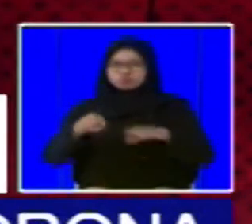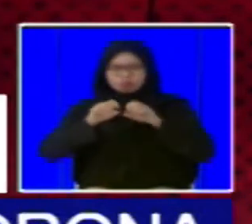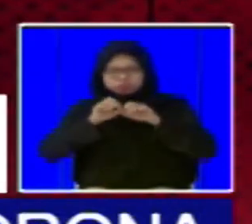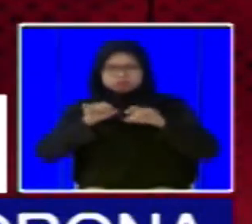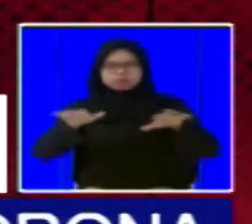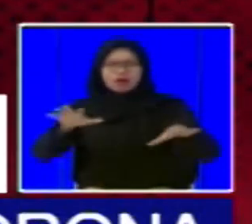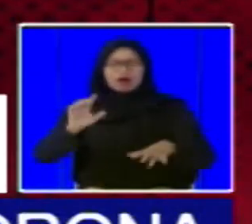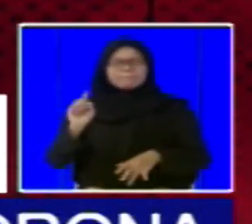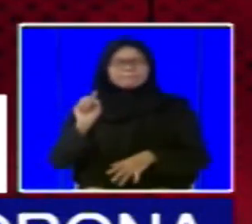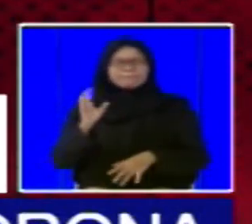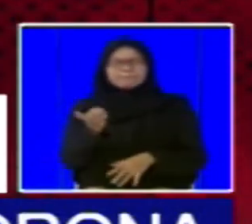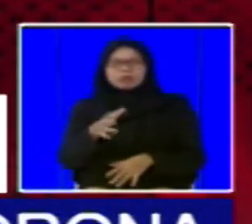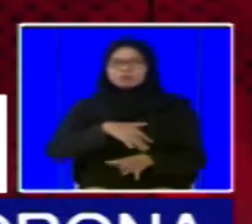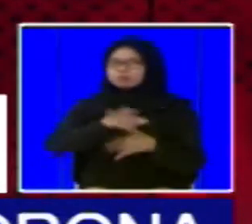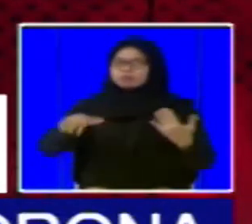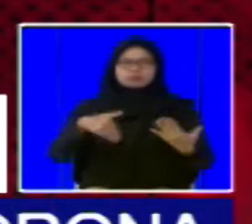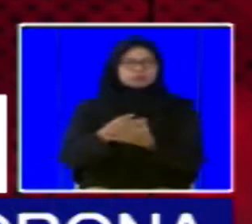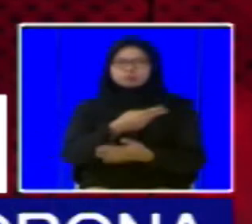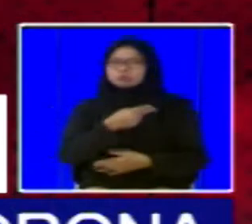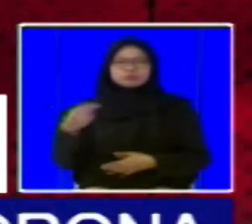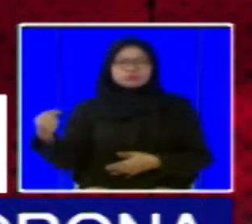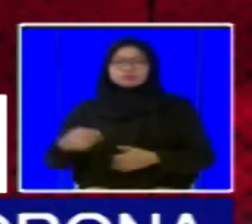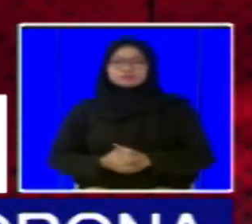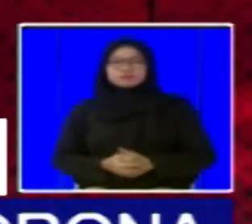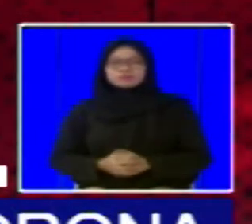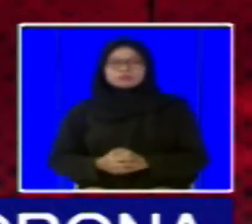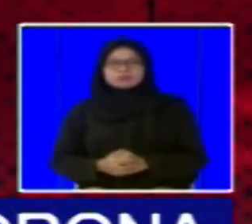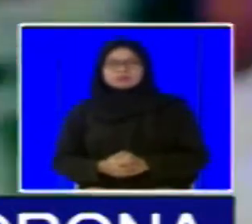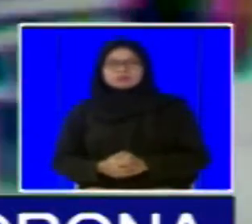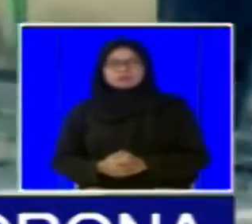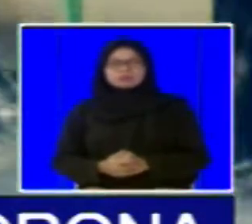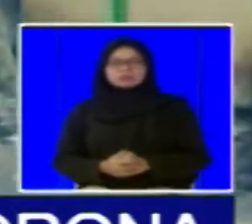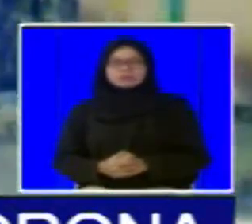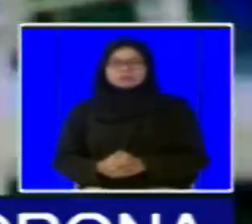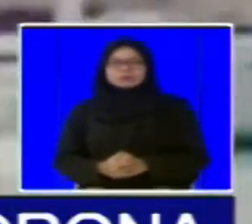titik persebarannya kini terjadi di hampir seluruh provinsi.